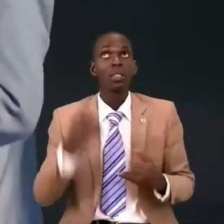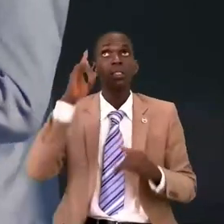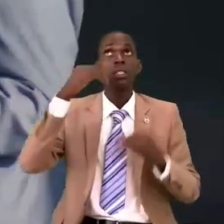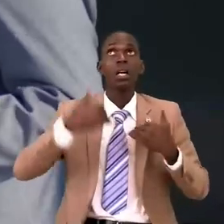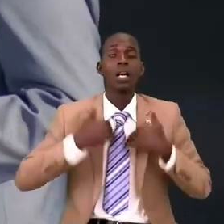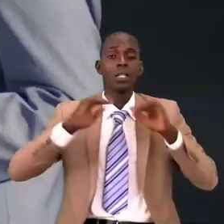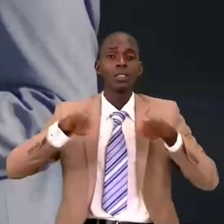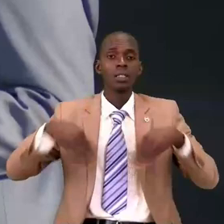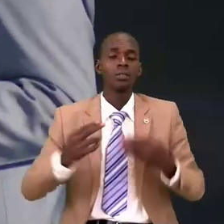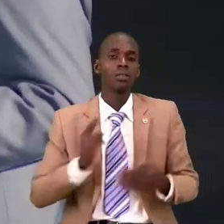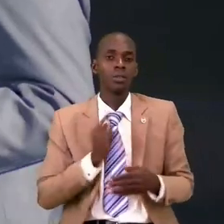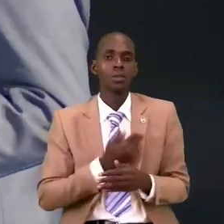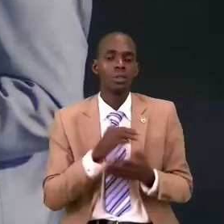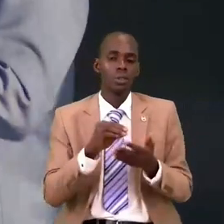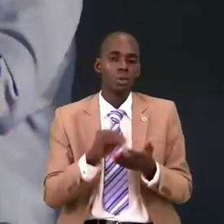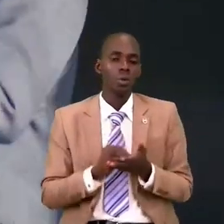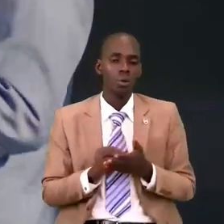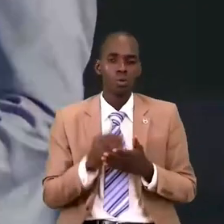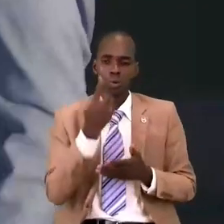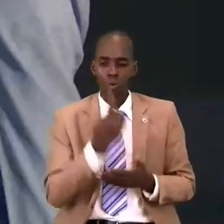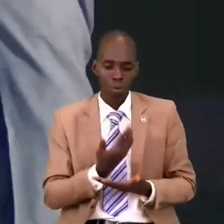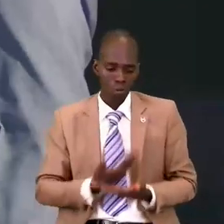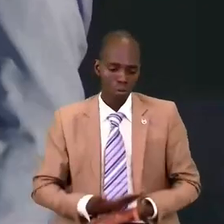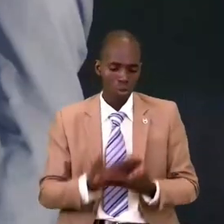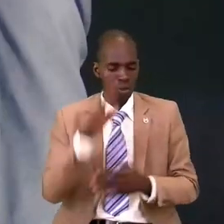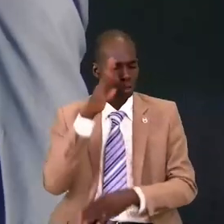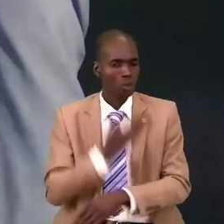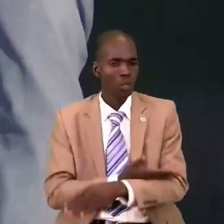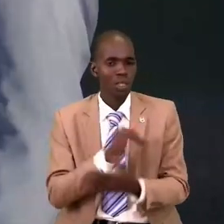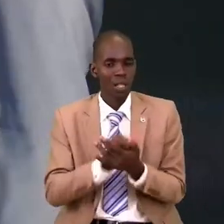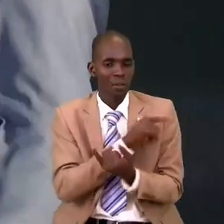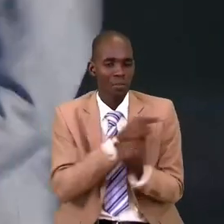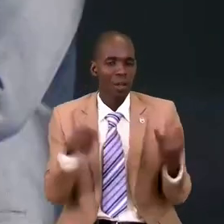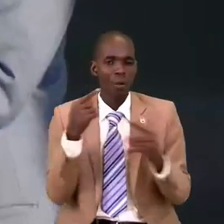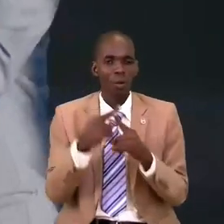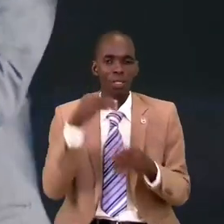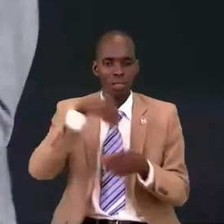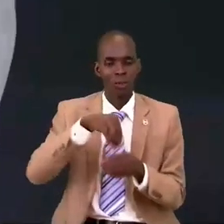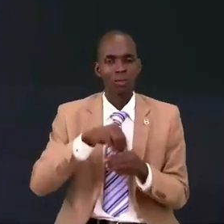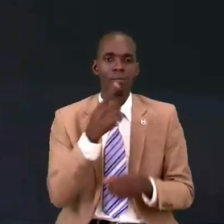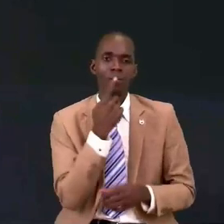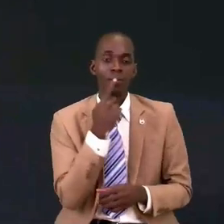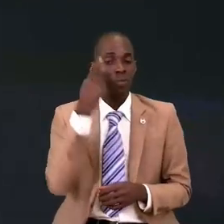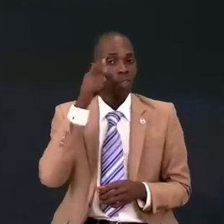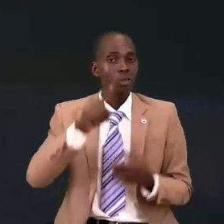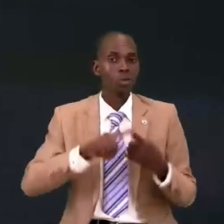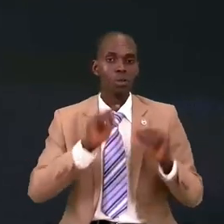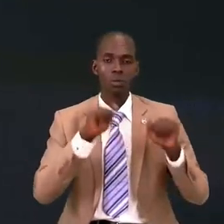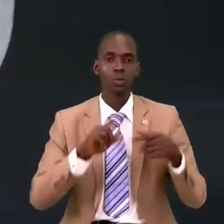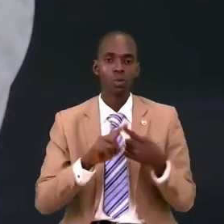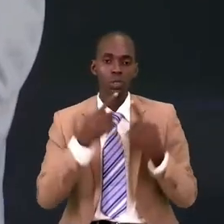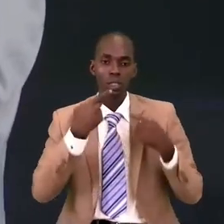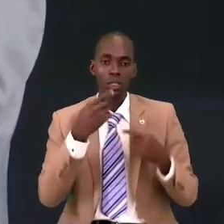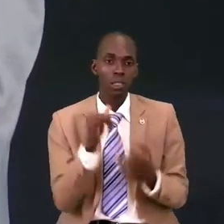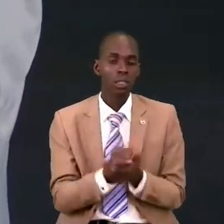est dans sa bouche. Et que vous puissiez déclarer cela, vous devez être engagé au message durable